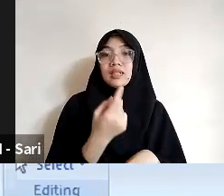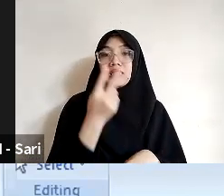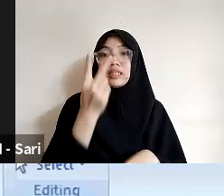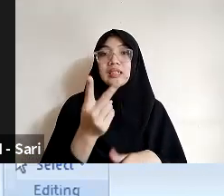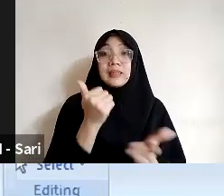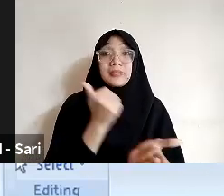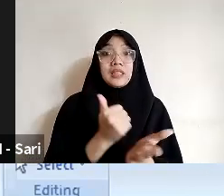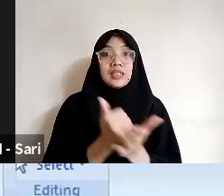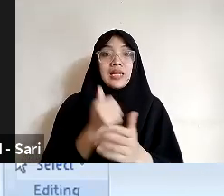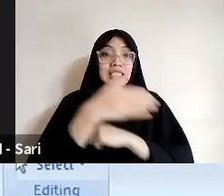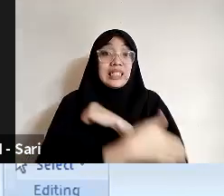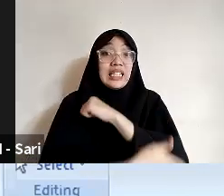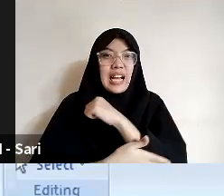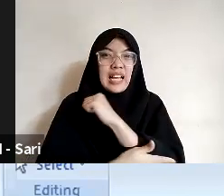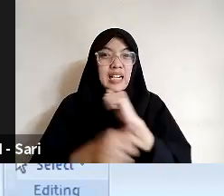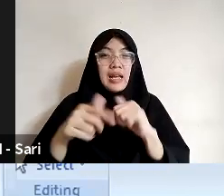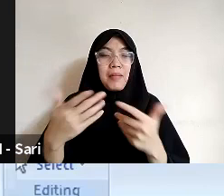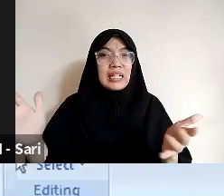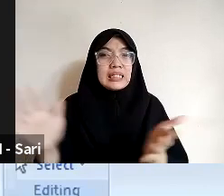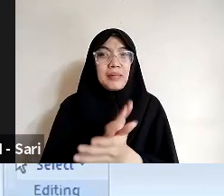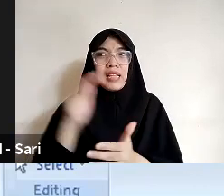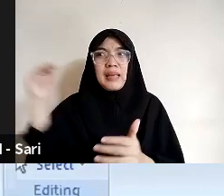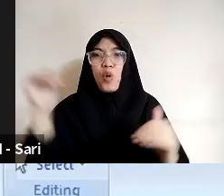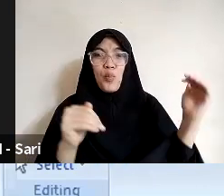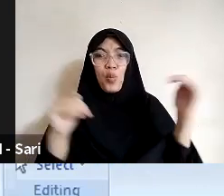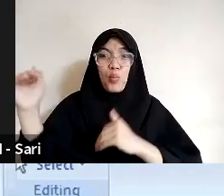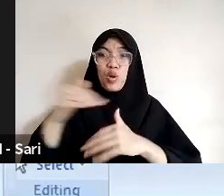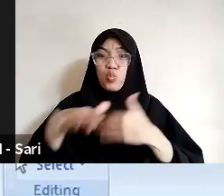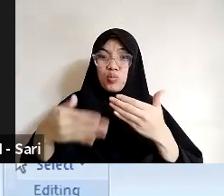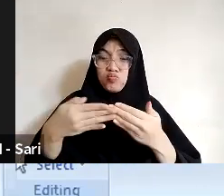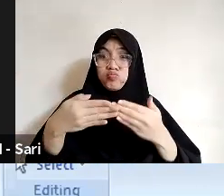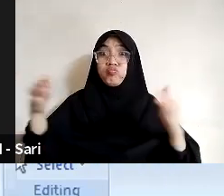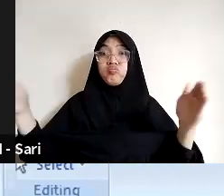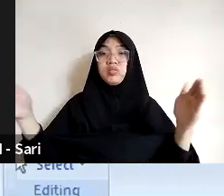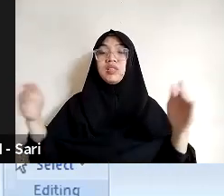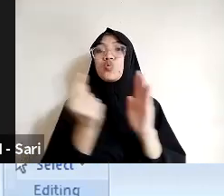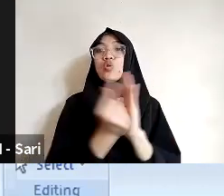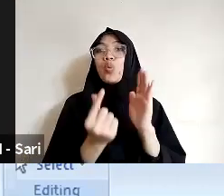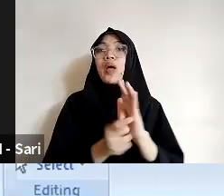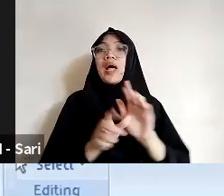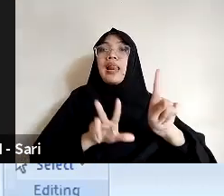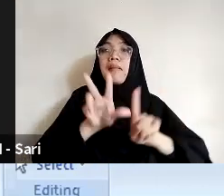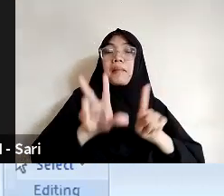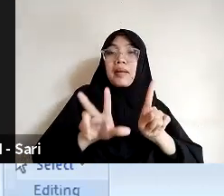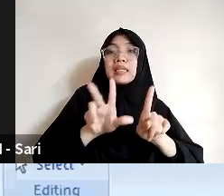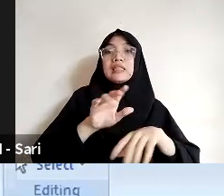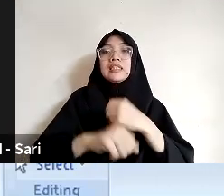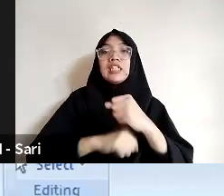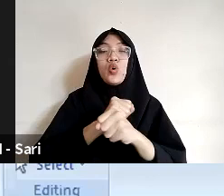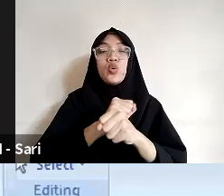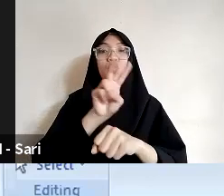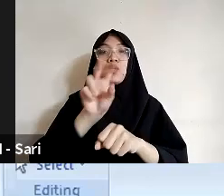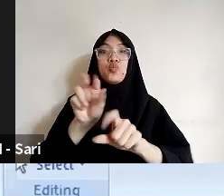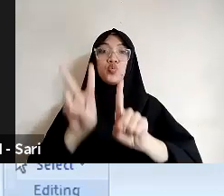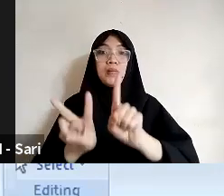bagaimana negara ini, apakah peluang impor dibuka lebar, kita akan melihat Undang-Undang 18 tahun 2012. Ada undang-undang tentang pangan yang